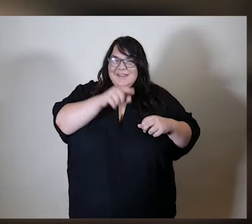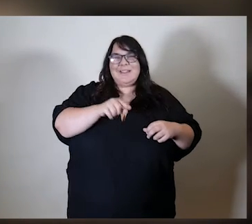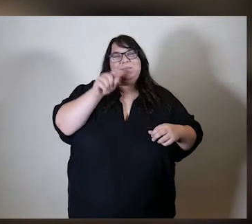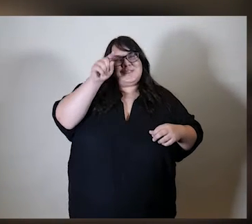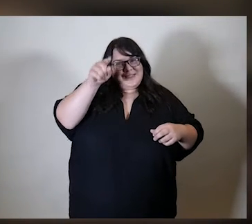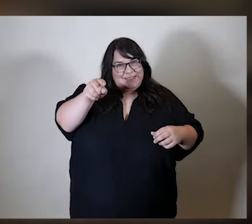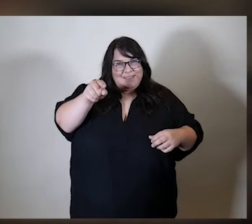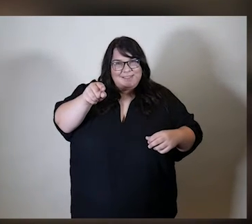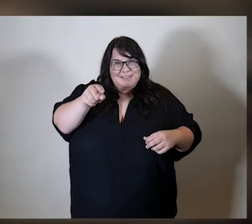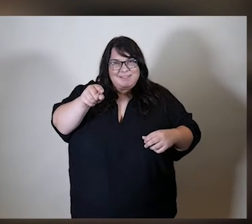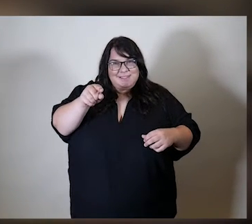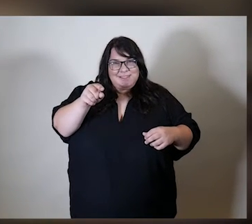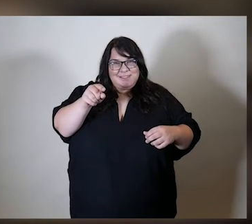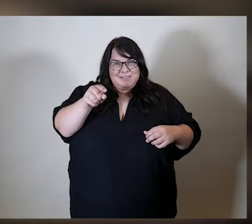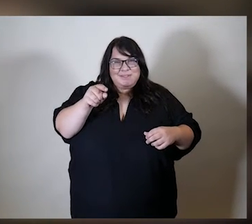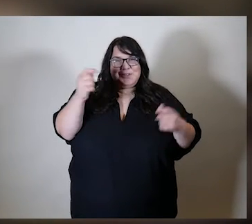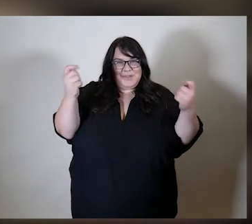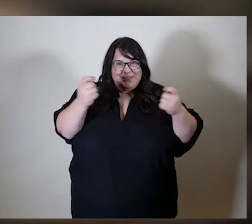θα είμαστε μαζί σας,